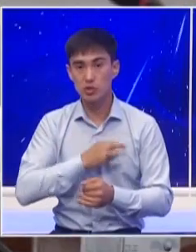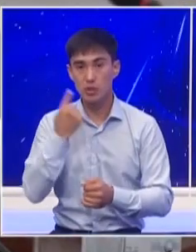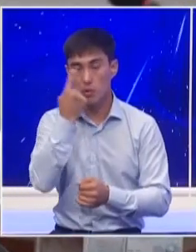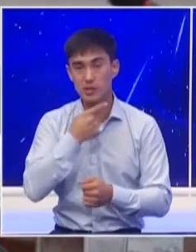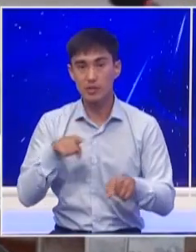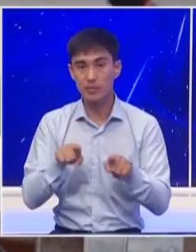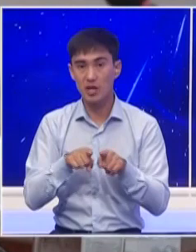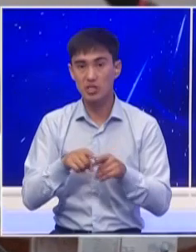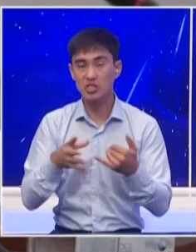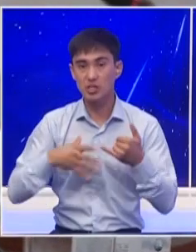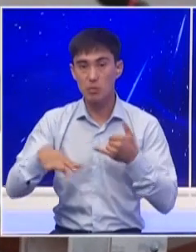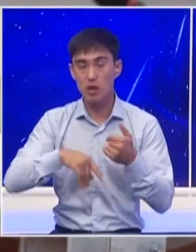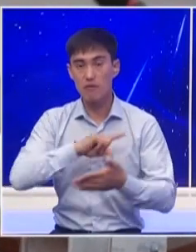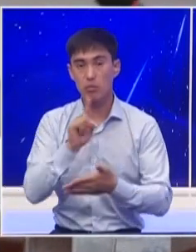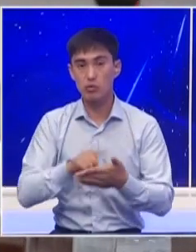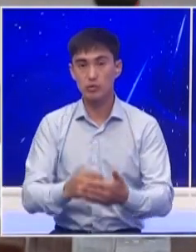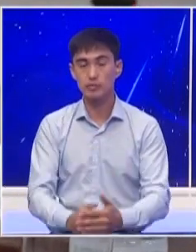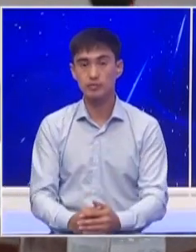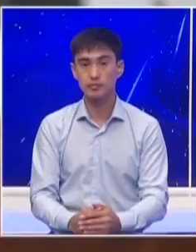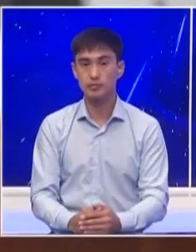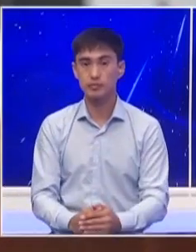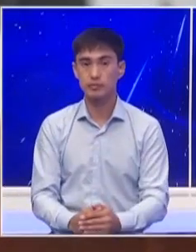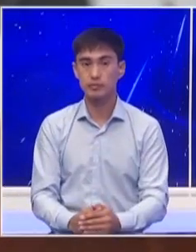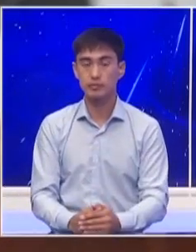а также земельный вопрос.